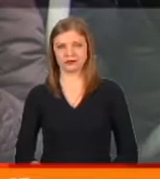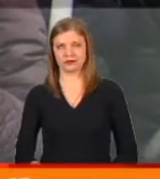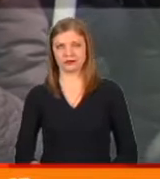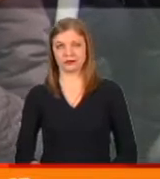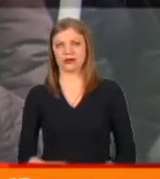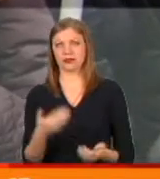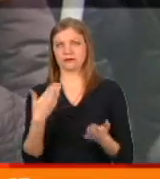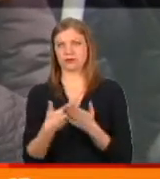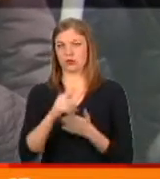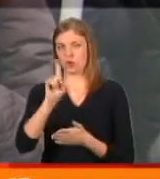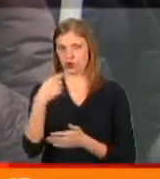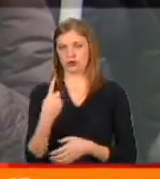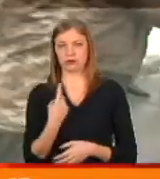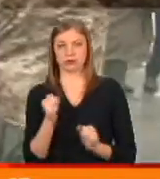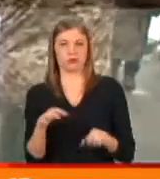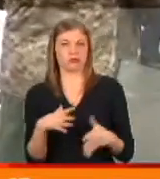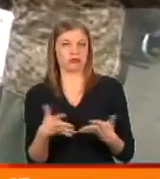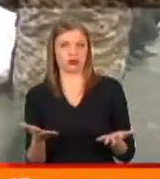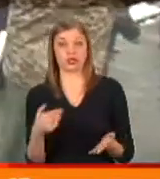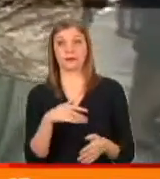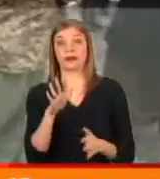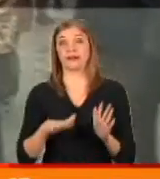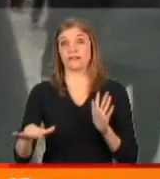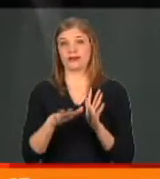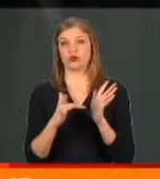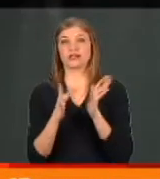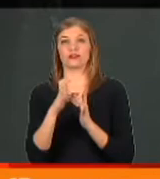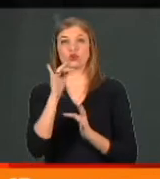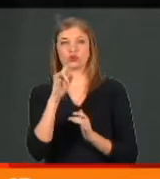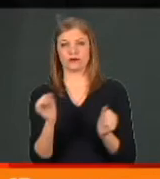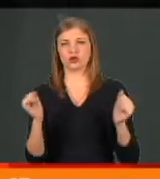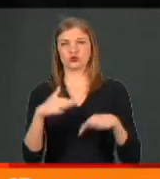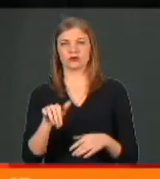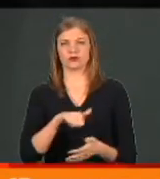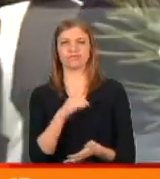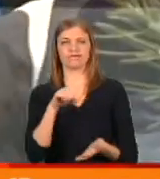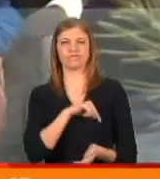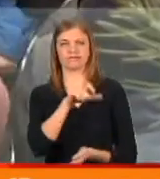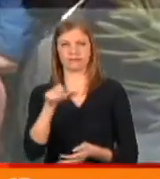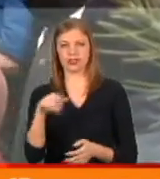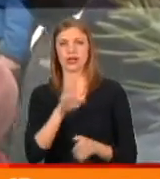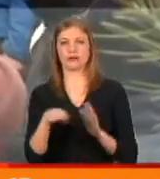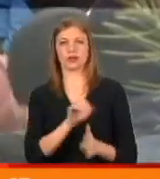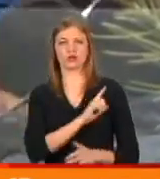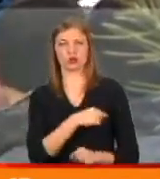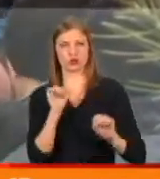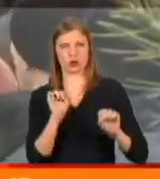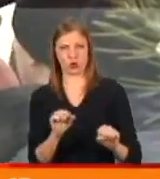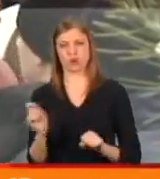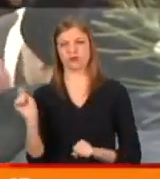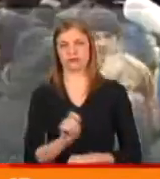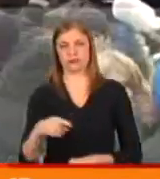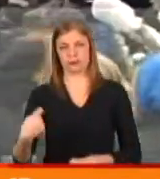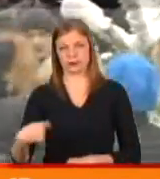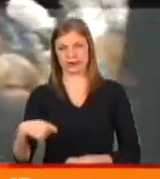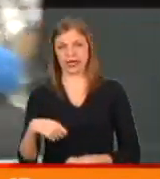Десь біля години. Десь біля години стоїмо, може і більше. Тим часом в дворі Святої Софії збирається духовництво. Під посиленою охороною на площу прибуває